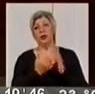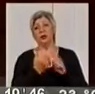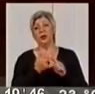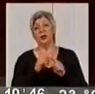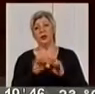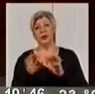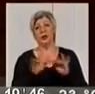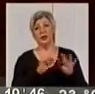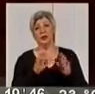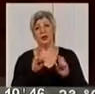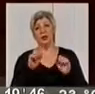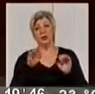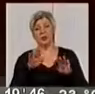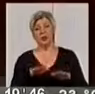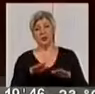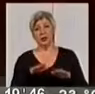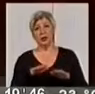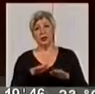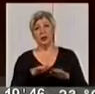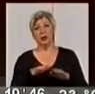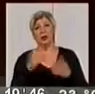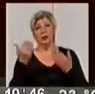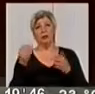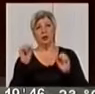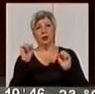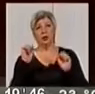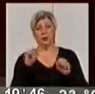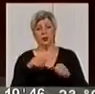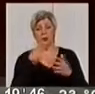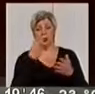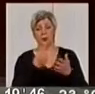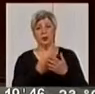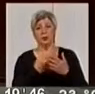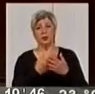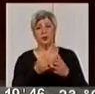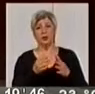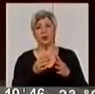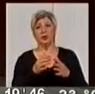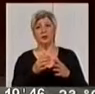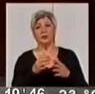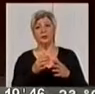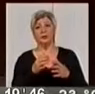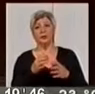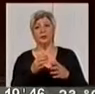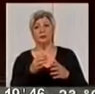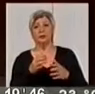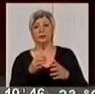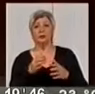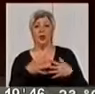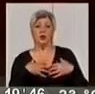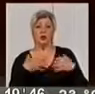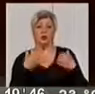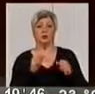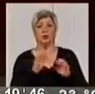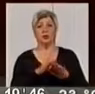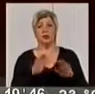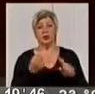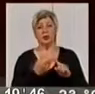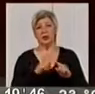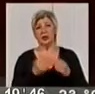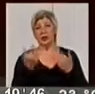місцях, в тих же територіальних громадах, вони можуть передбачати більш широке коло, наприклад, оздоровлення дітей. Це їх право, це